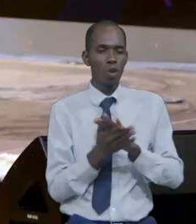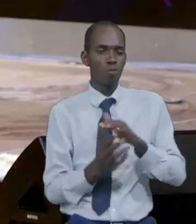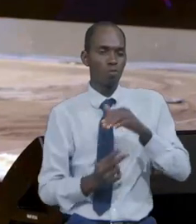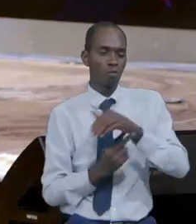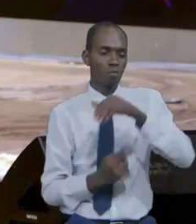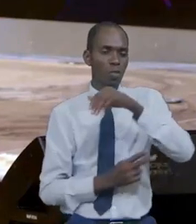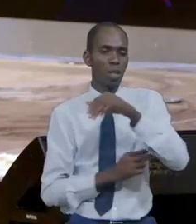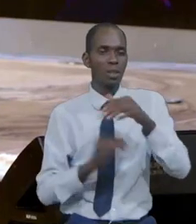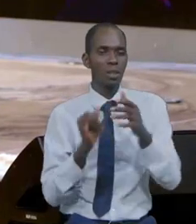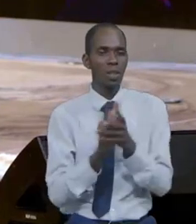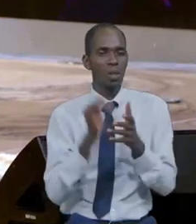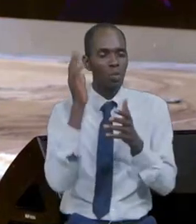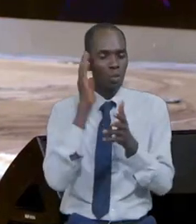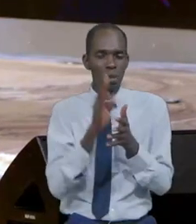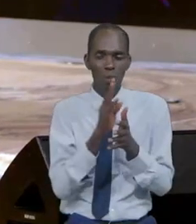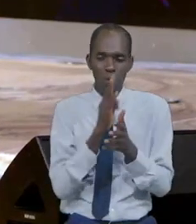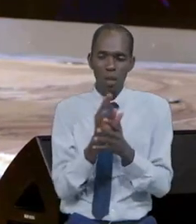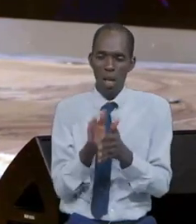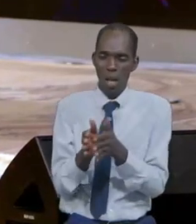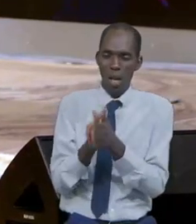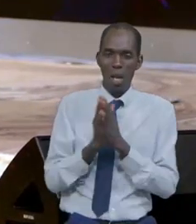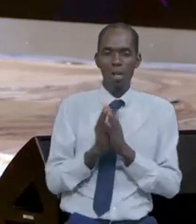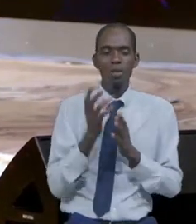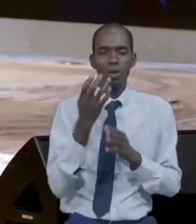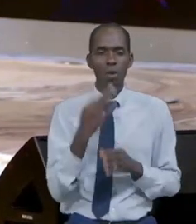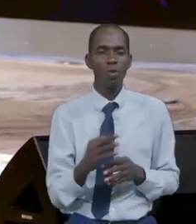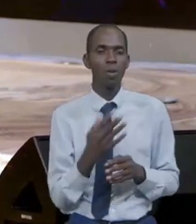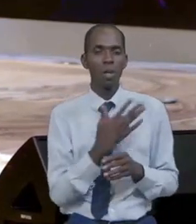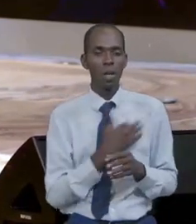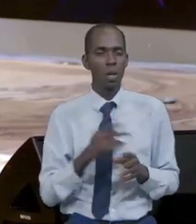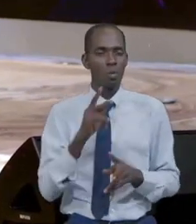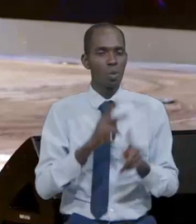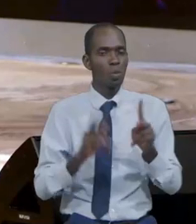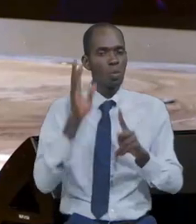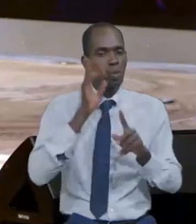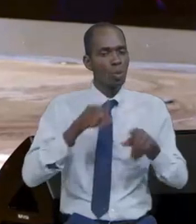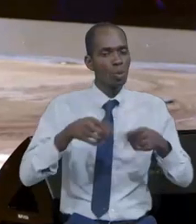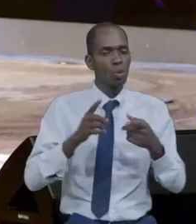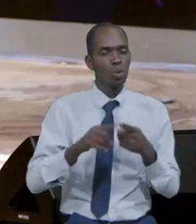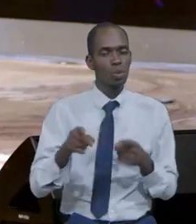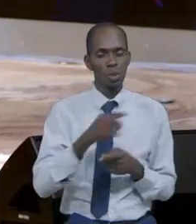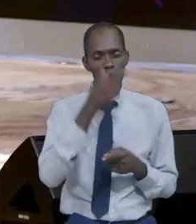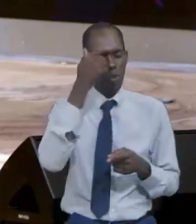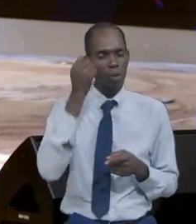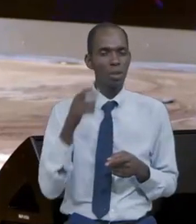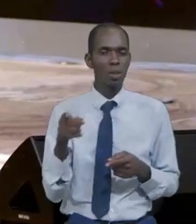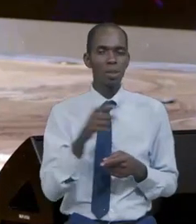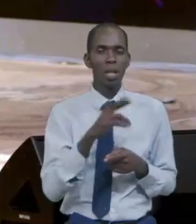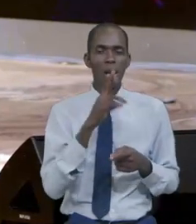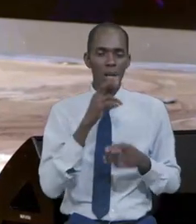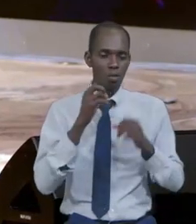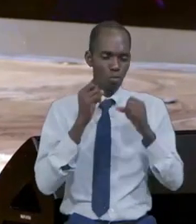être consultés, les gens peuvent aller vers eux parce qu'ils sont solides, ils sont fermes, des